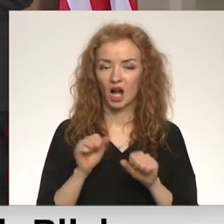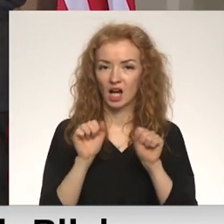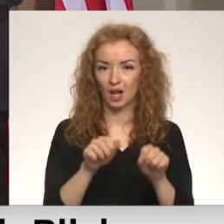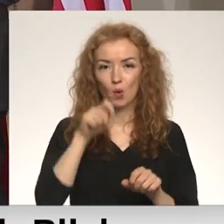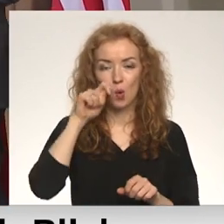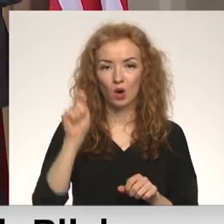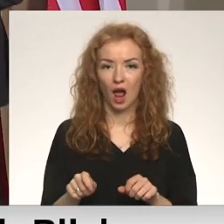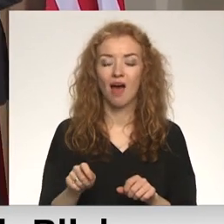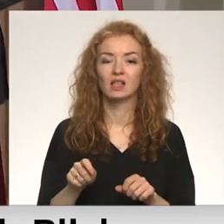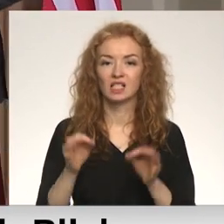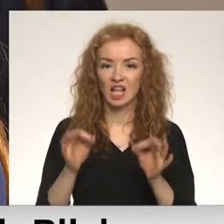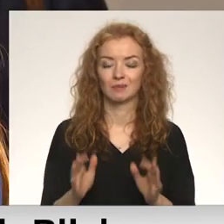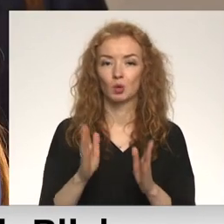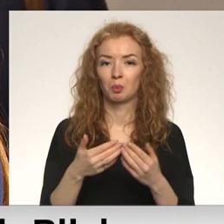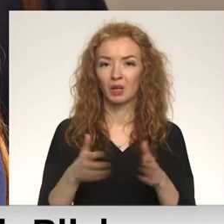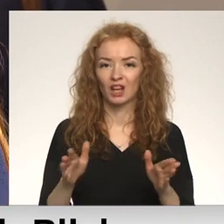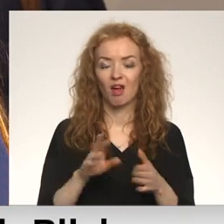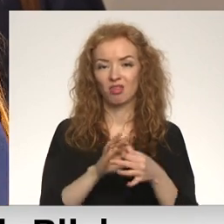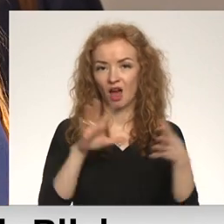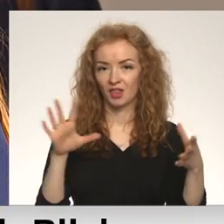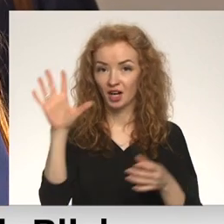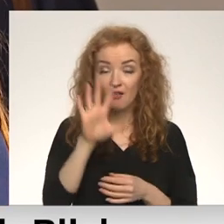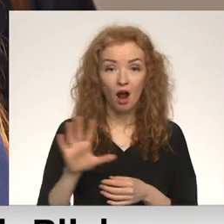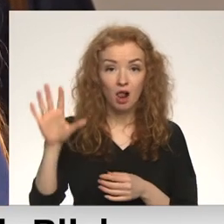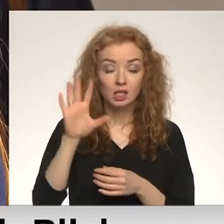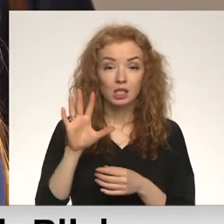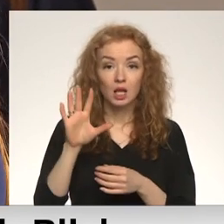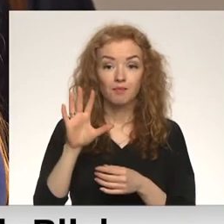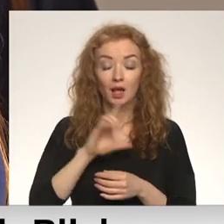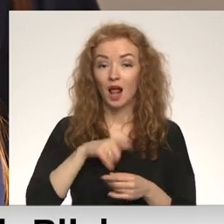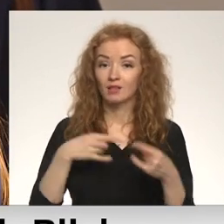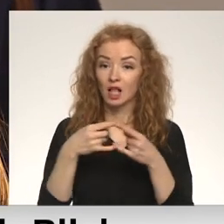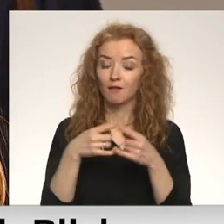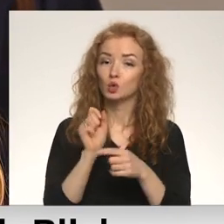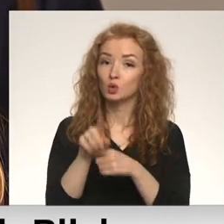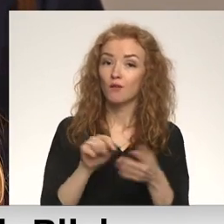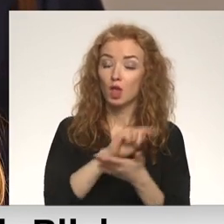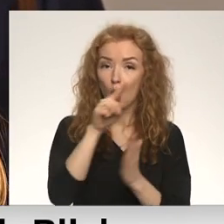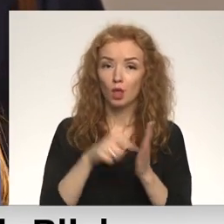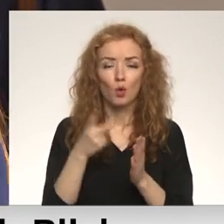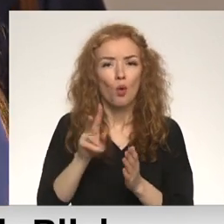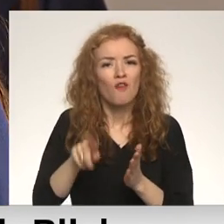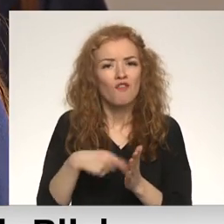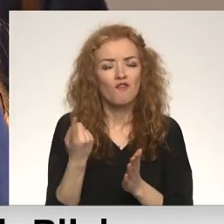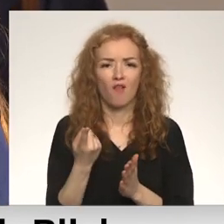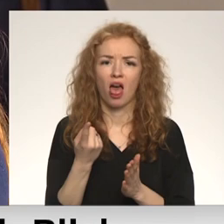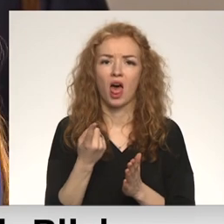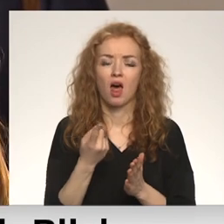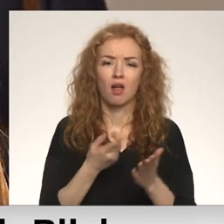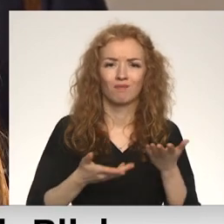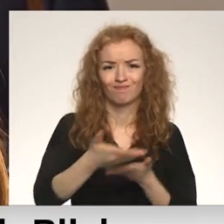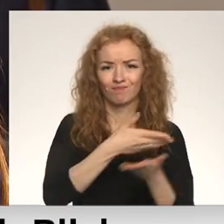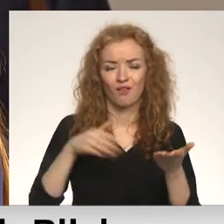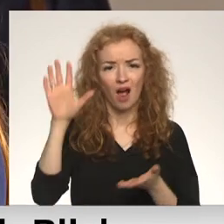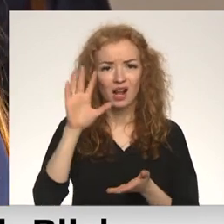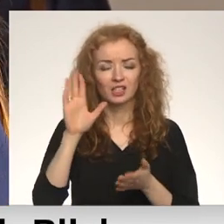tiesības būt brīvai un neatkarīgai. Valstī. Uz Latvijas televīzijas jautājumu par to, ko vēl sabiedrotās valstis var darīt Ukrainas labā,